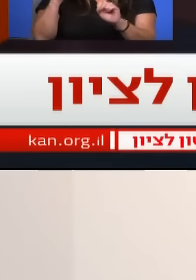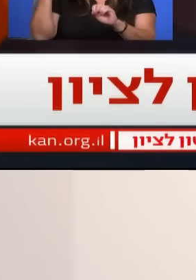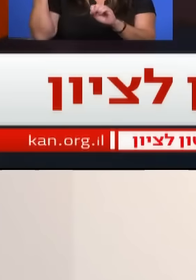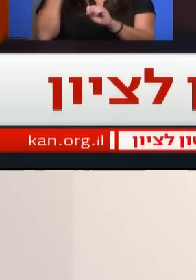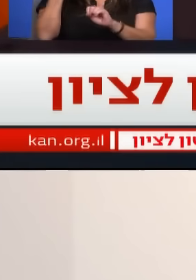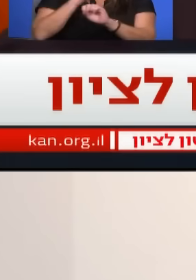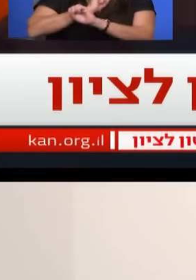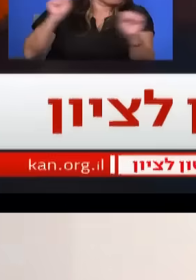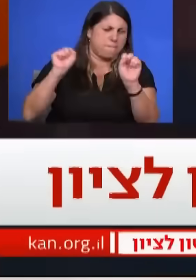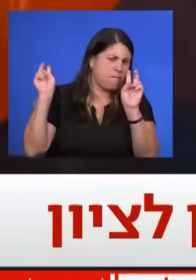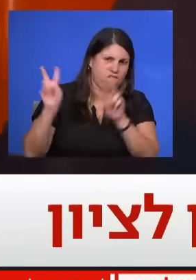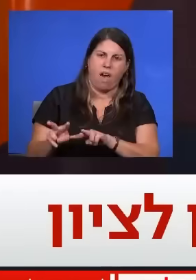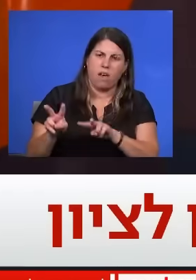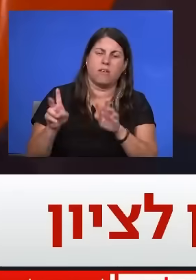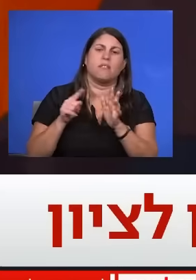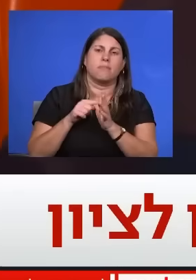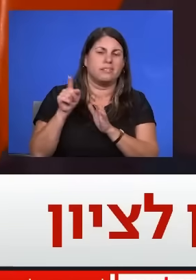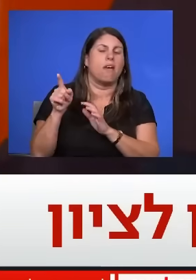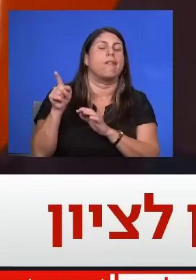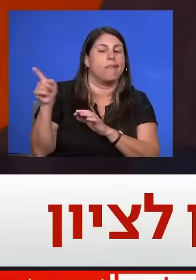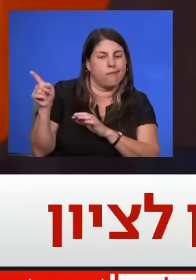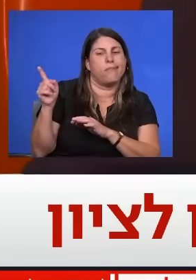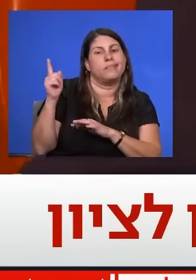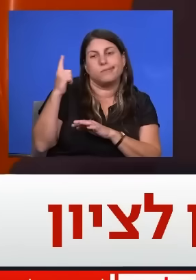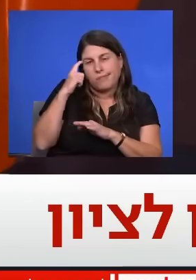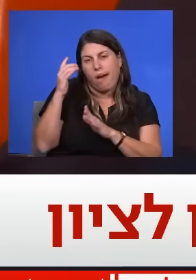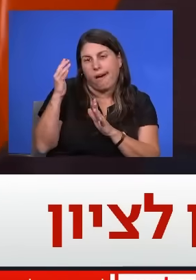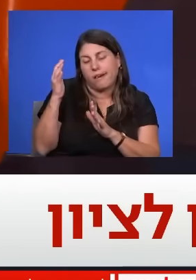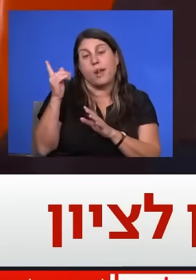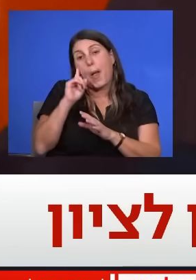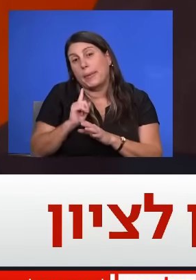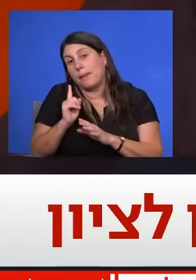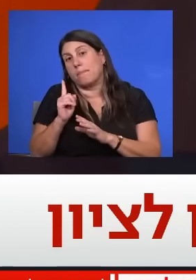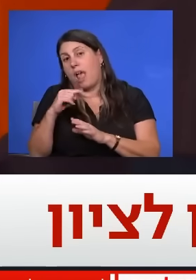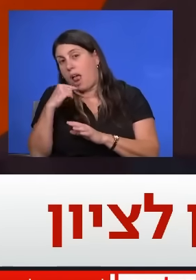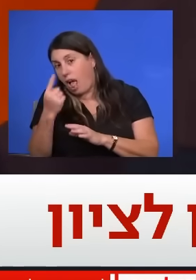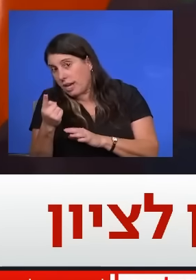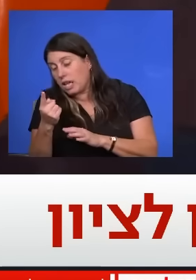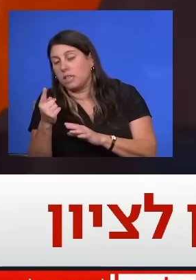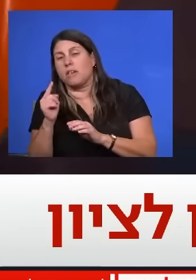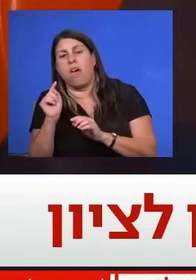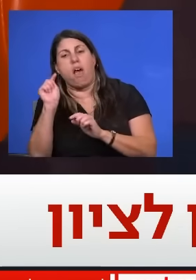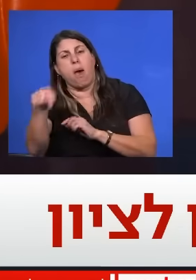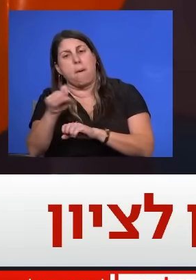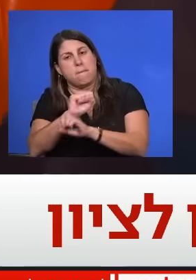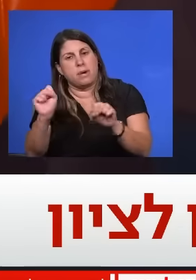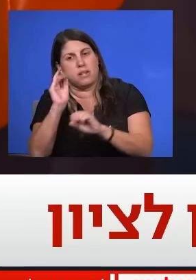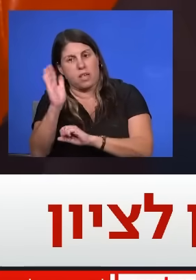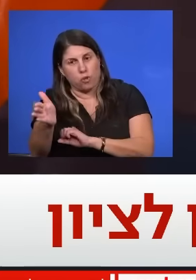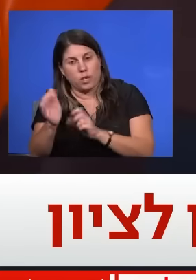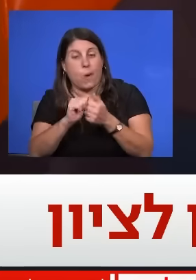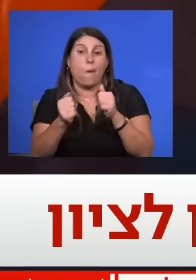ולכן זו הערכה. לא יודעים להגיד כרגע אם מדובר בנפילה ישירה, אולי